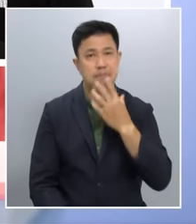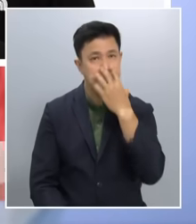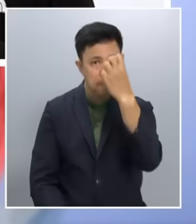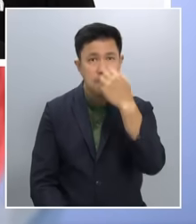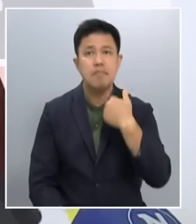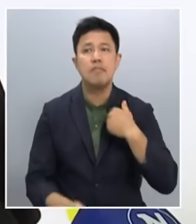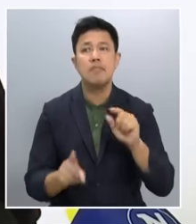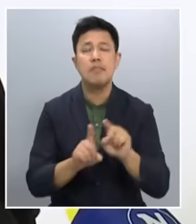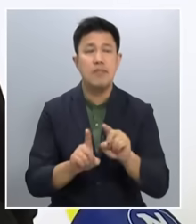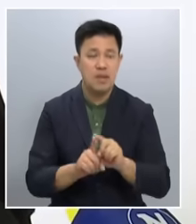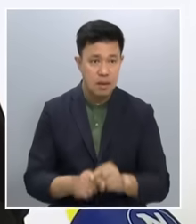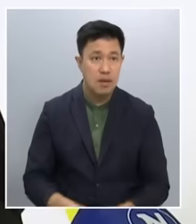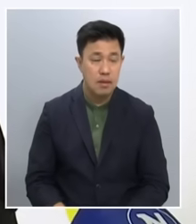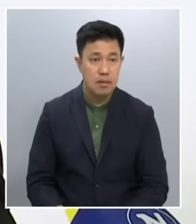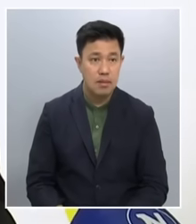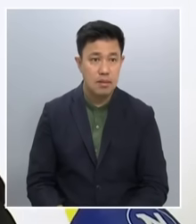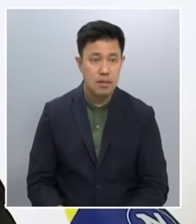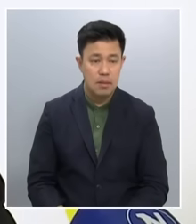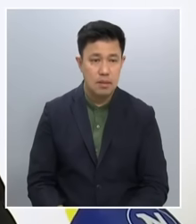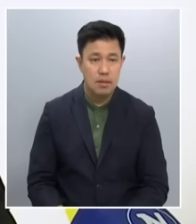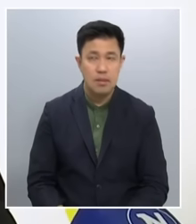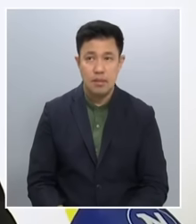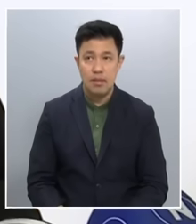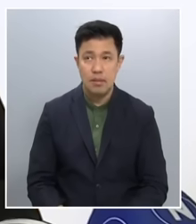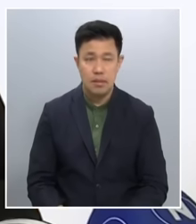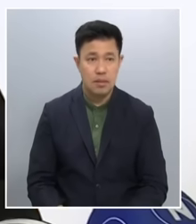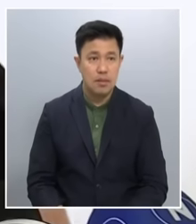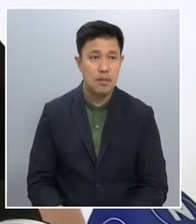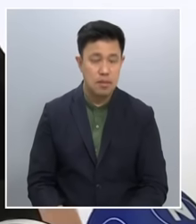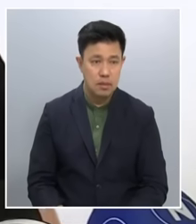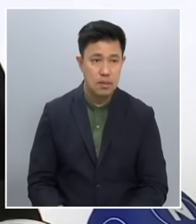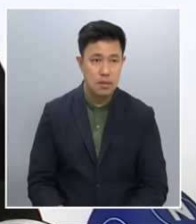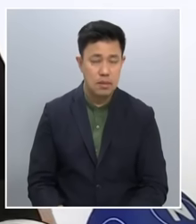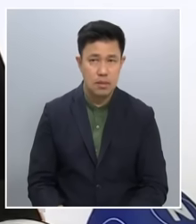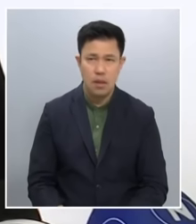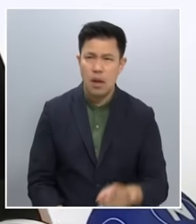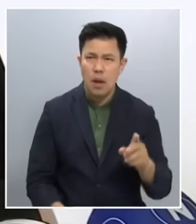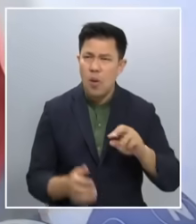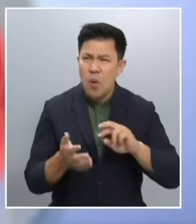นะครับเหมือนผมเป็นคนพูดแต่ผมไม่ได้พูดมันแปลว่าอะ